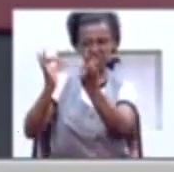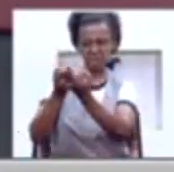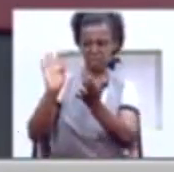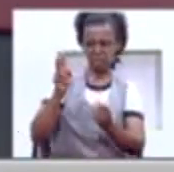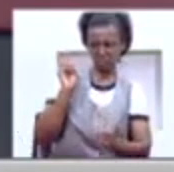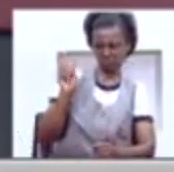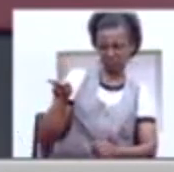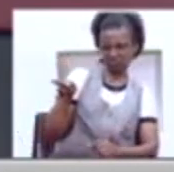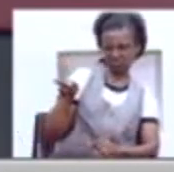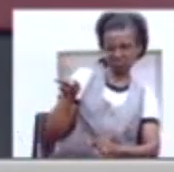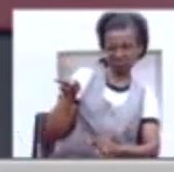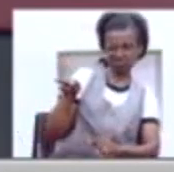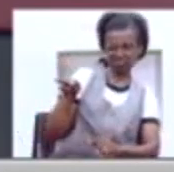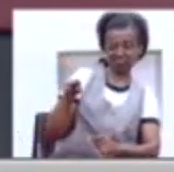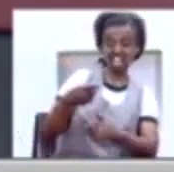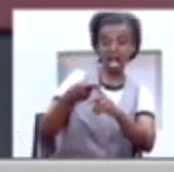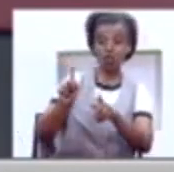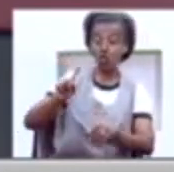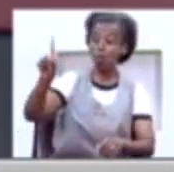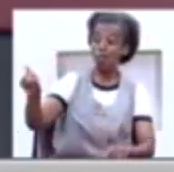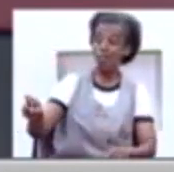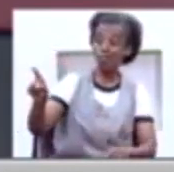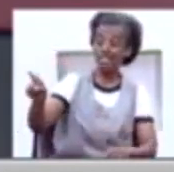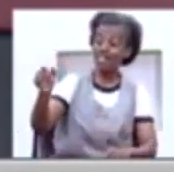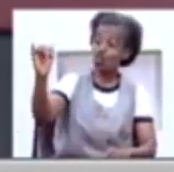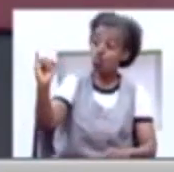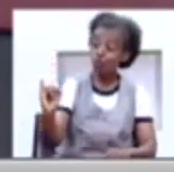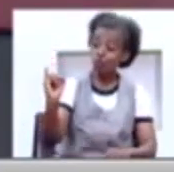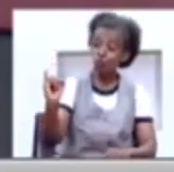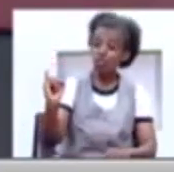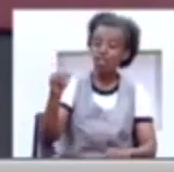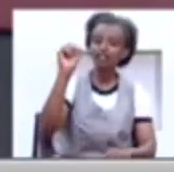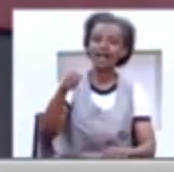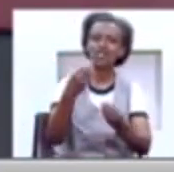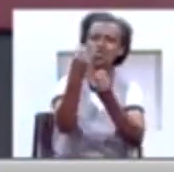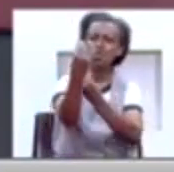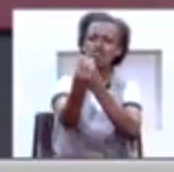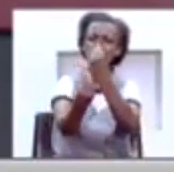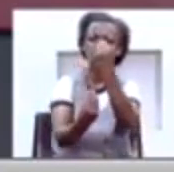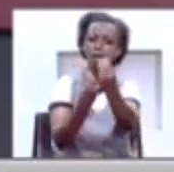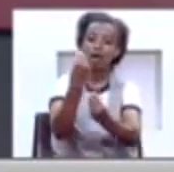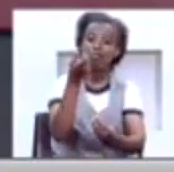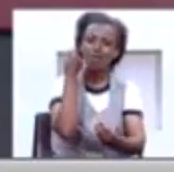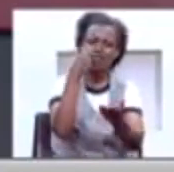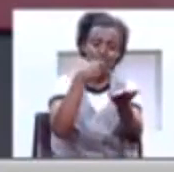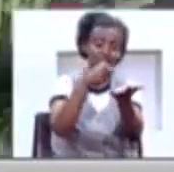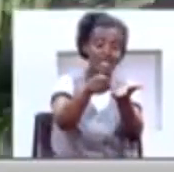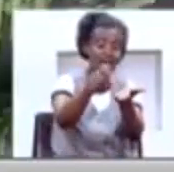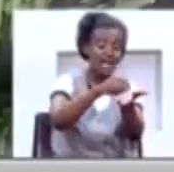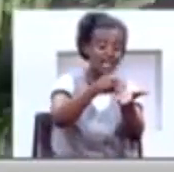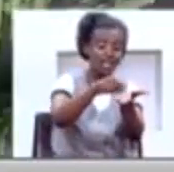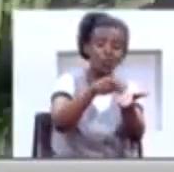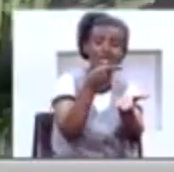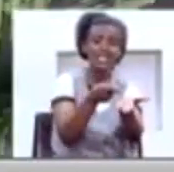wifashe icyakora mugerageze kumwibariza neza n'umututsi arabibibwirira mu nyumvire inyandiko nk'iyo